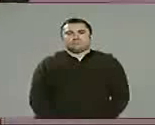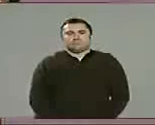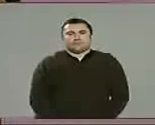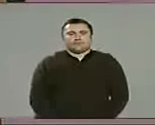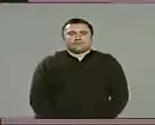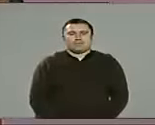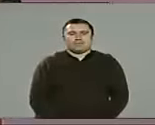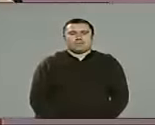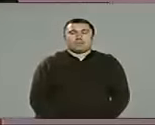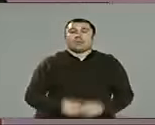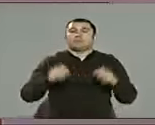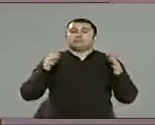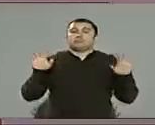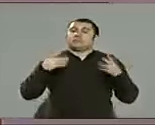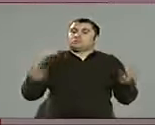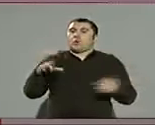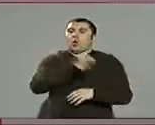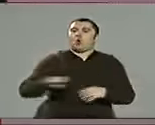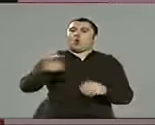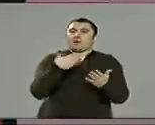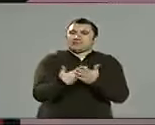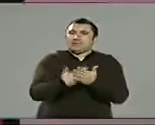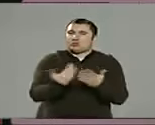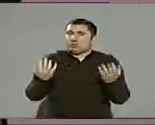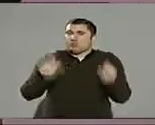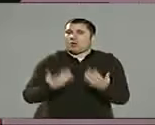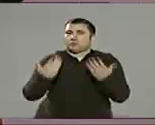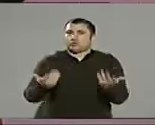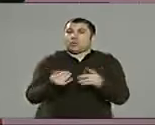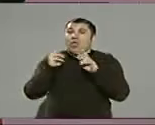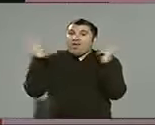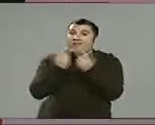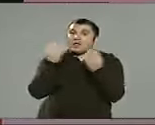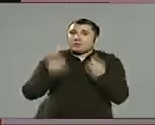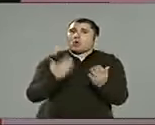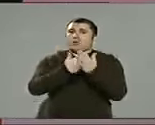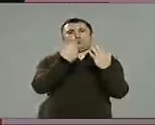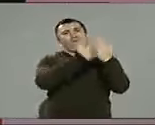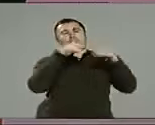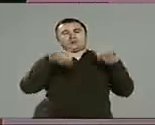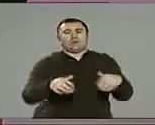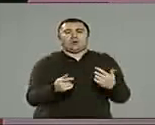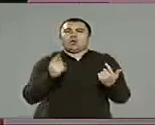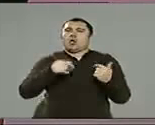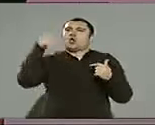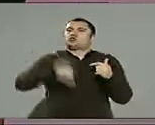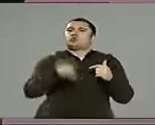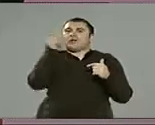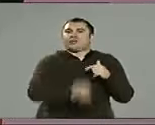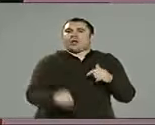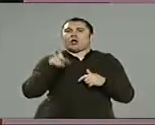Solche Beispiele braucht Europa und solche Beispiele braucht die Welt. Jetzt gerade tagt in Durban in Südafrika